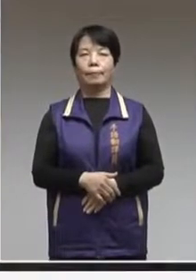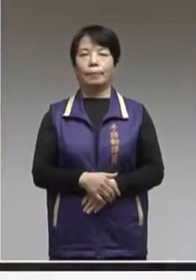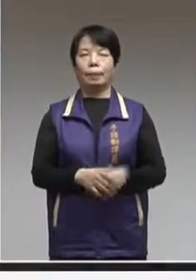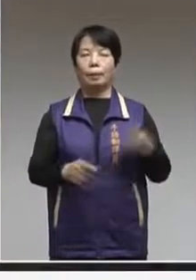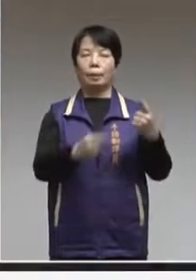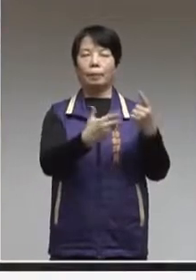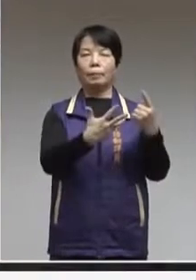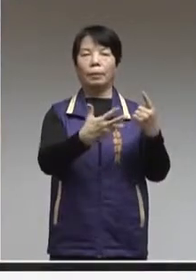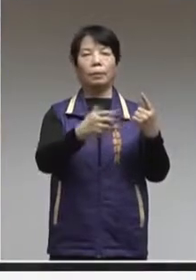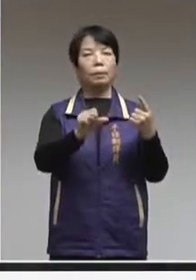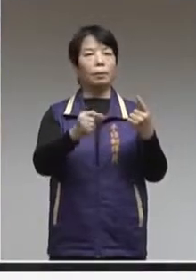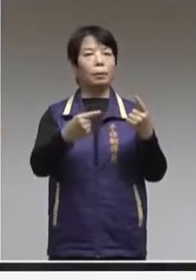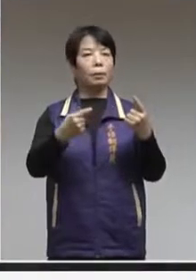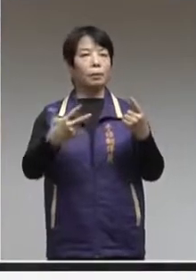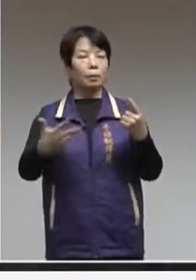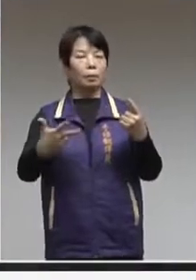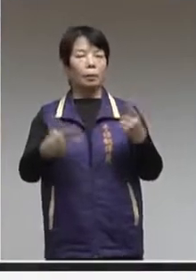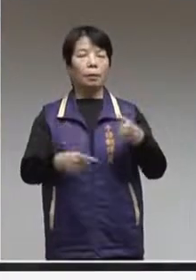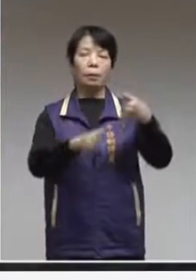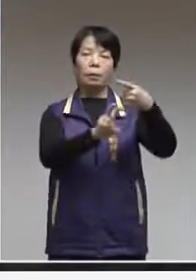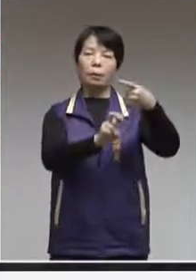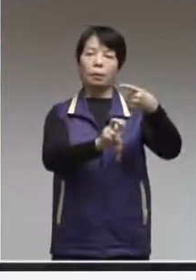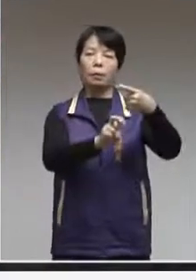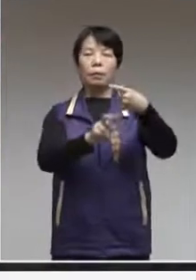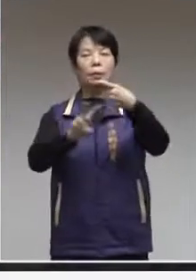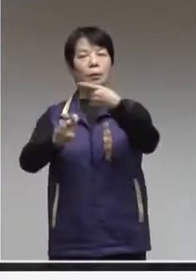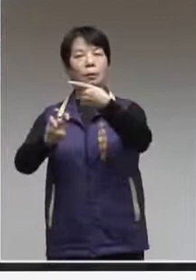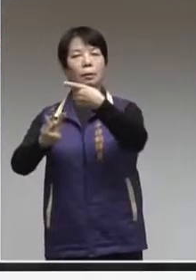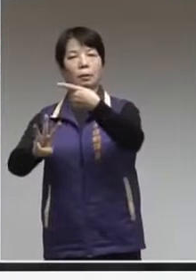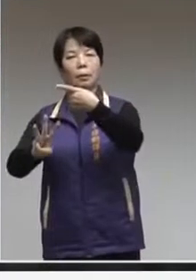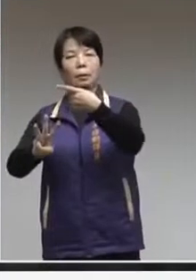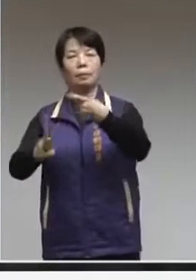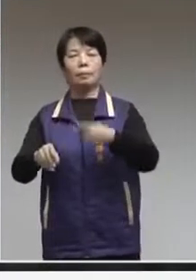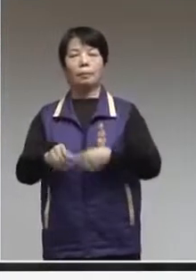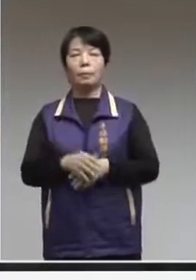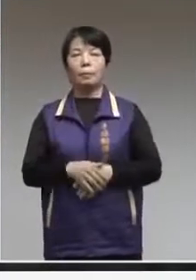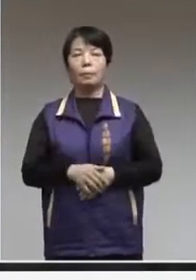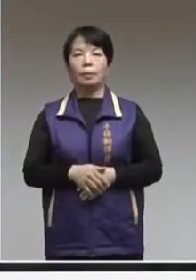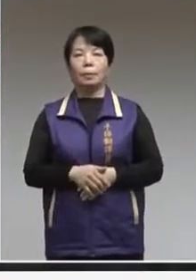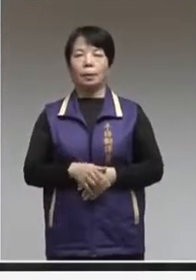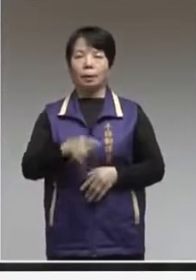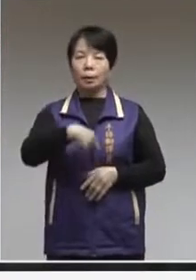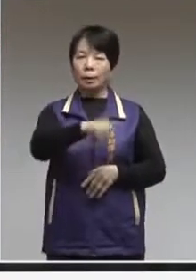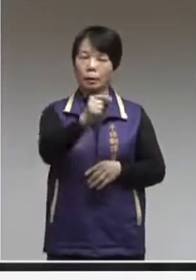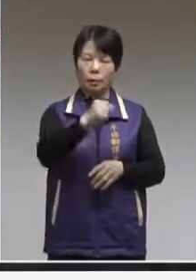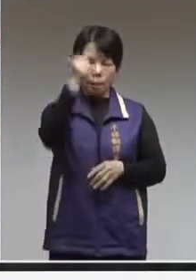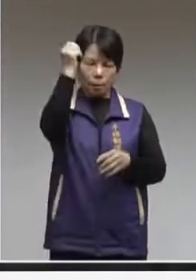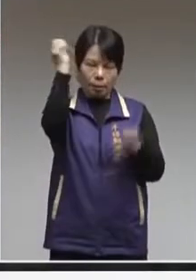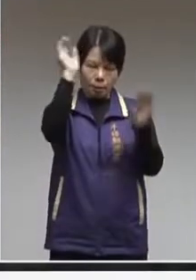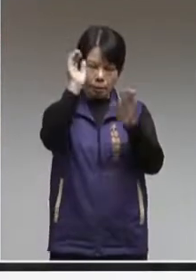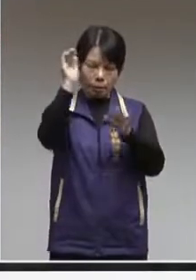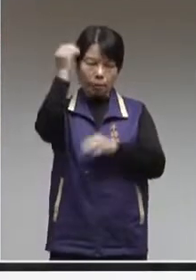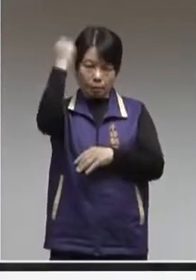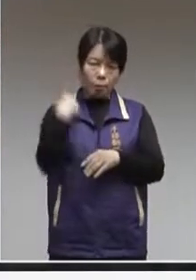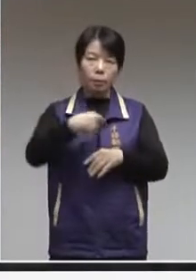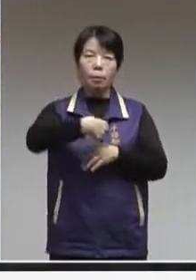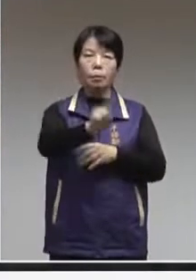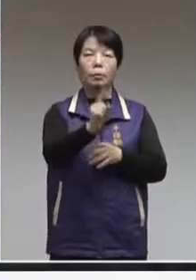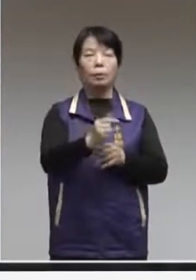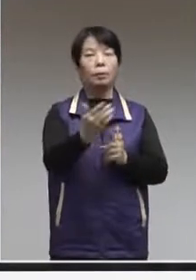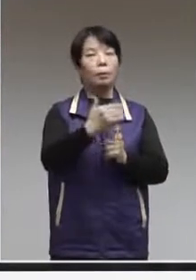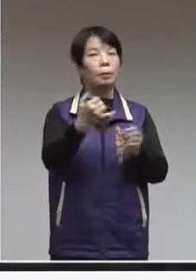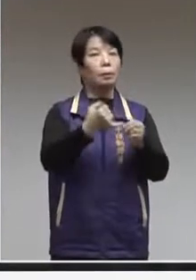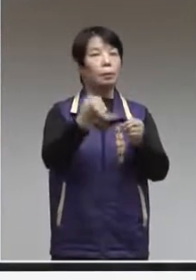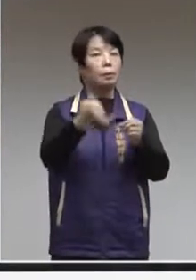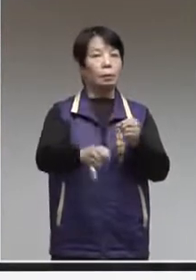在18517这个个案，那1月20号、1月23号，分别在清晨早上的时段，有到旗津区